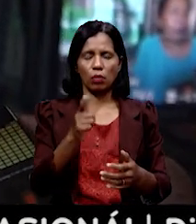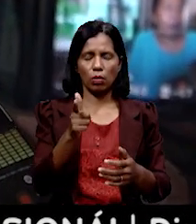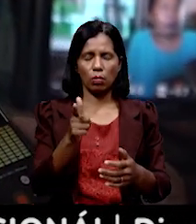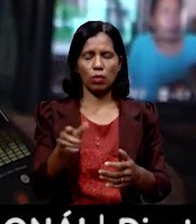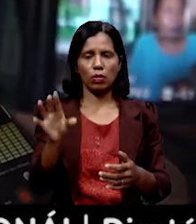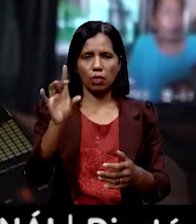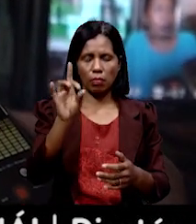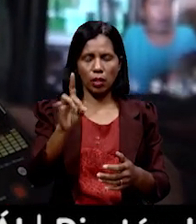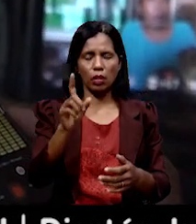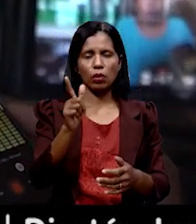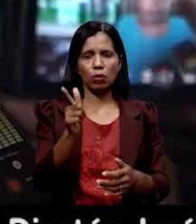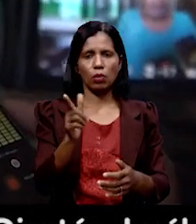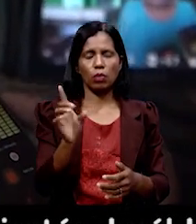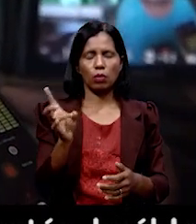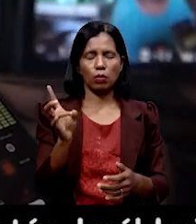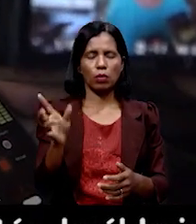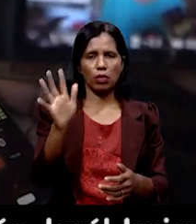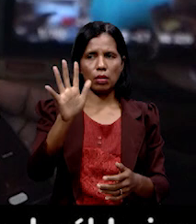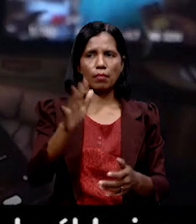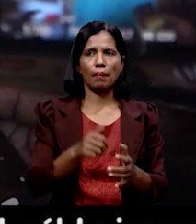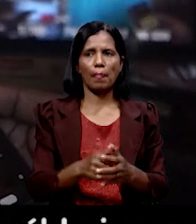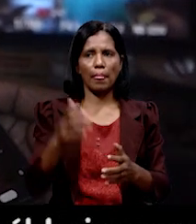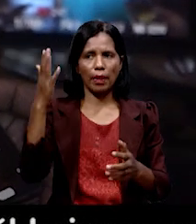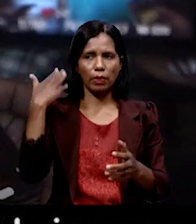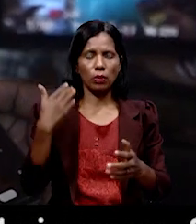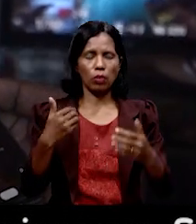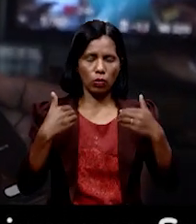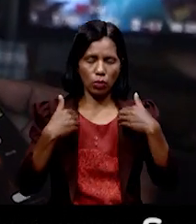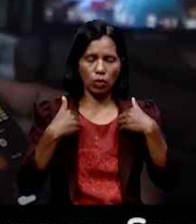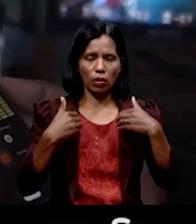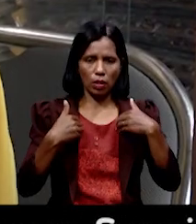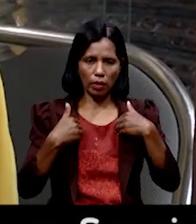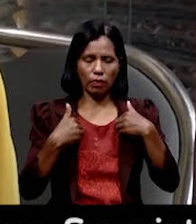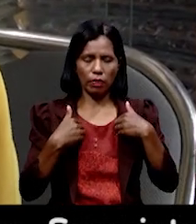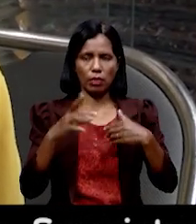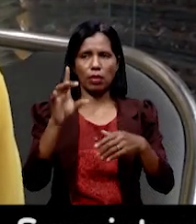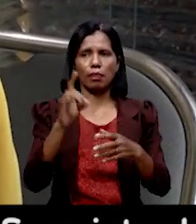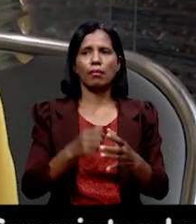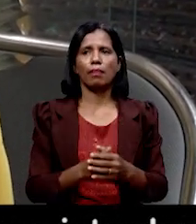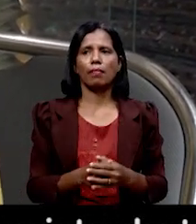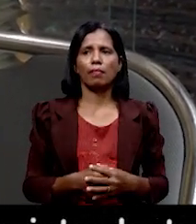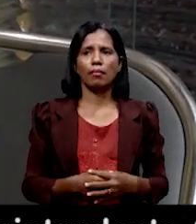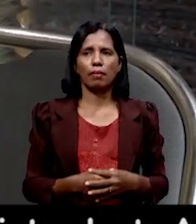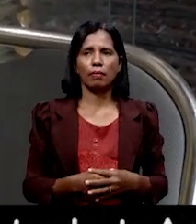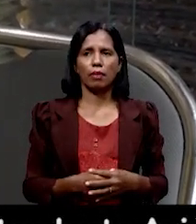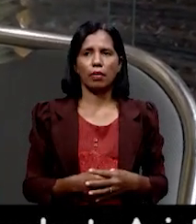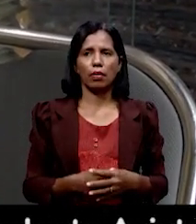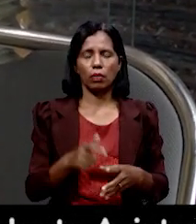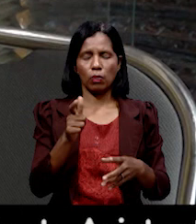sen. Dari dulu pernah harga sampai 18 juga pernah. Cuma itu dulu. 29